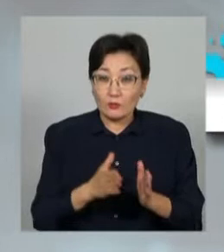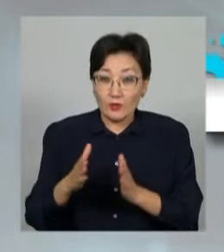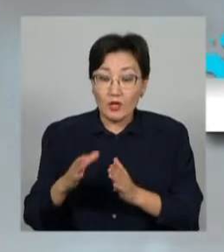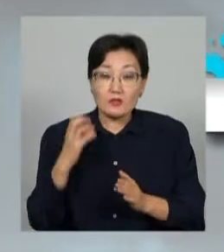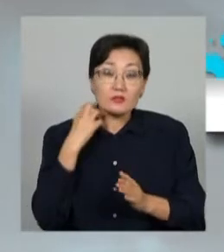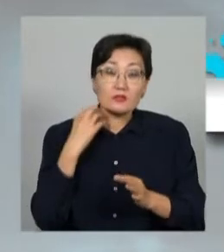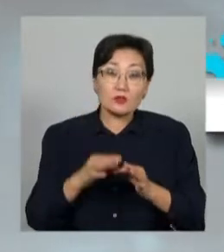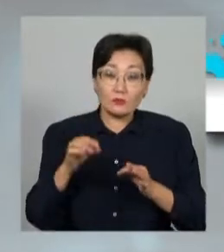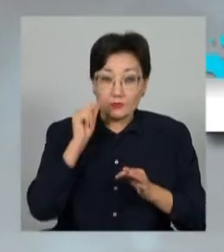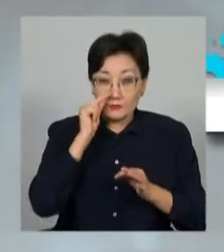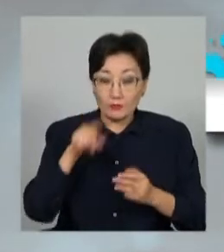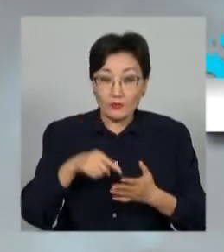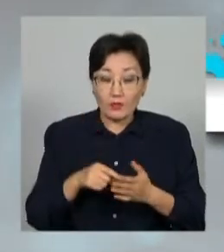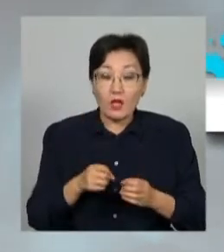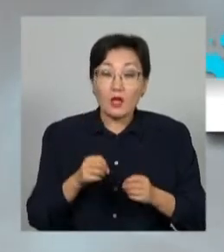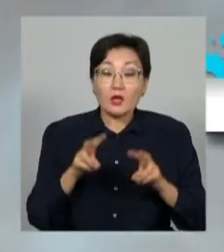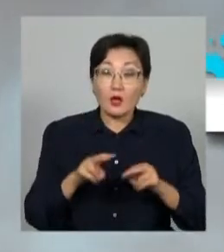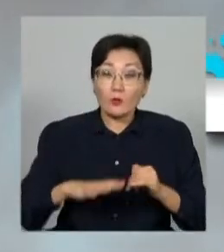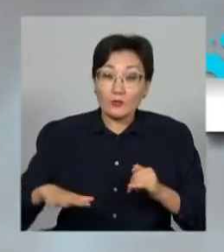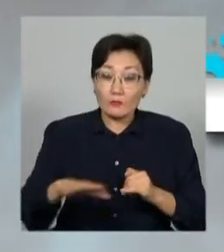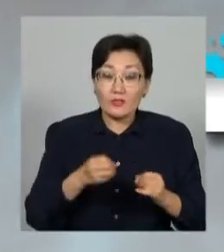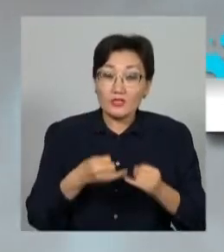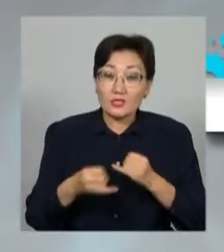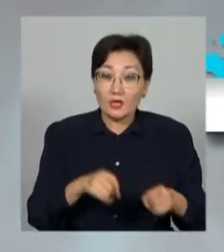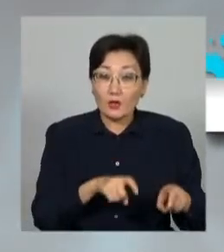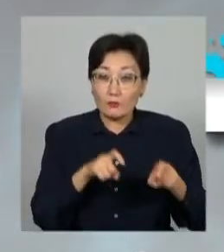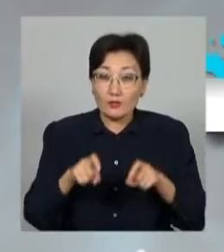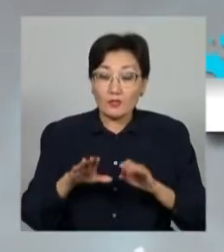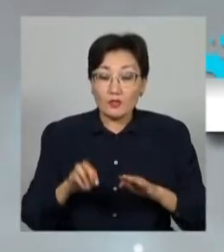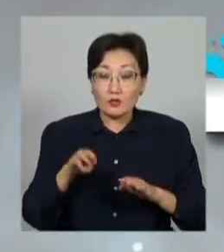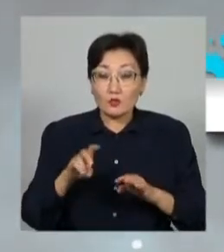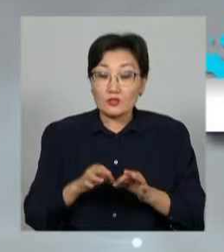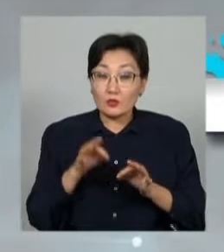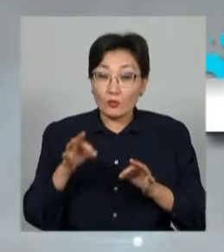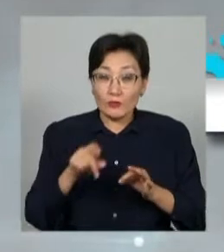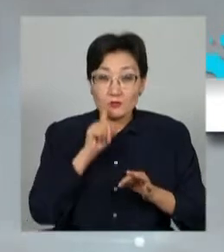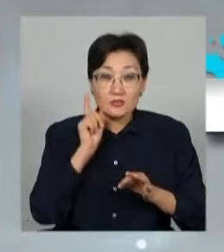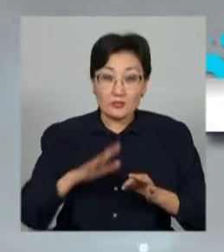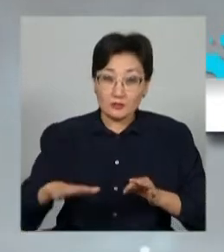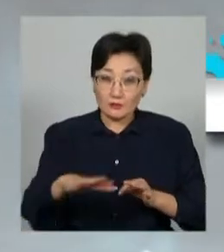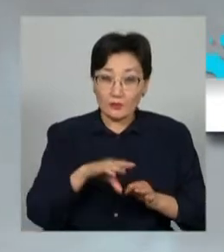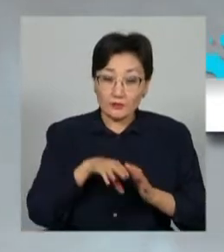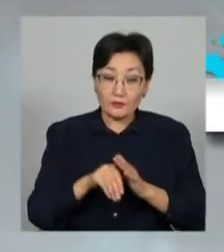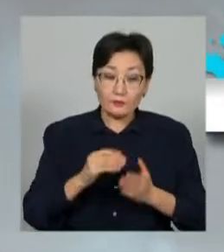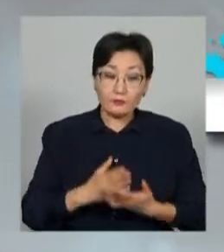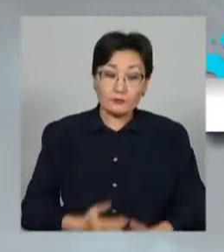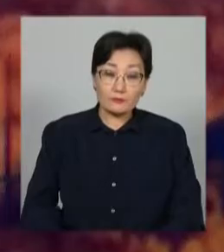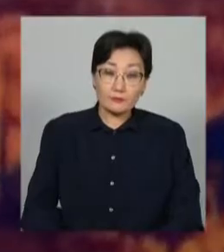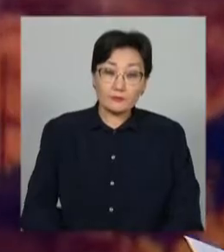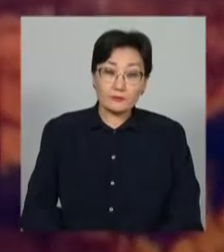Қызылорда облысы мен Шымкент қауіпті аймақтан шығып сары аймаққа кірді. Жалғыз Түркістан облысы жасыл аймақта.